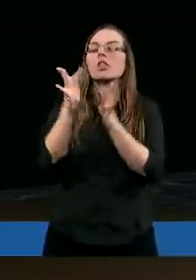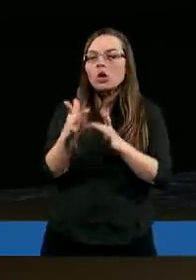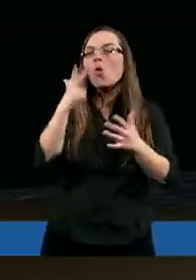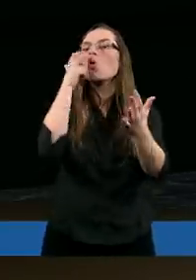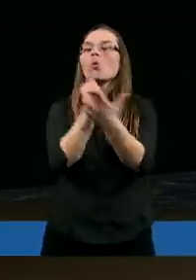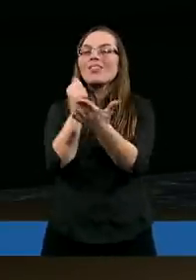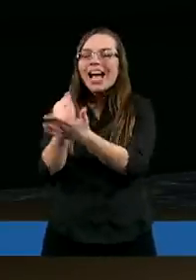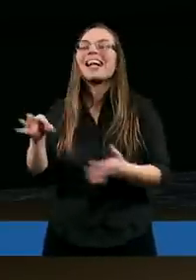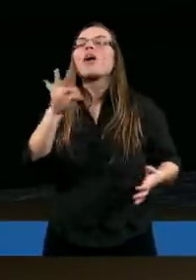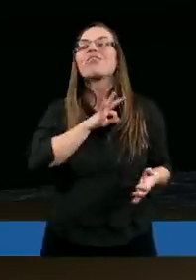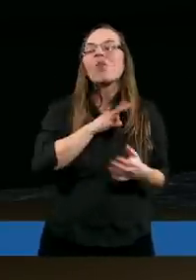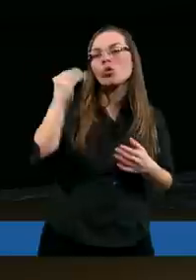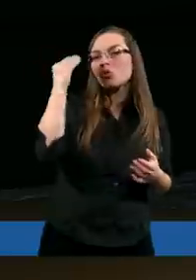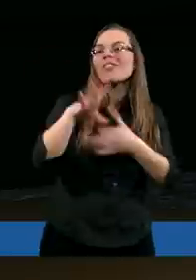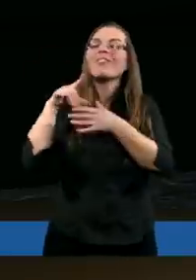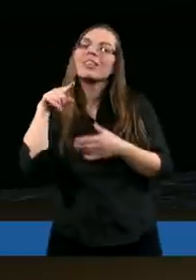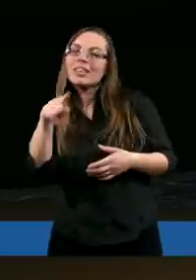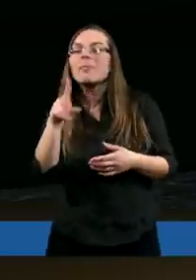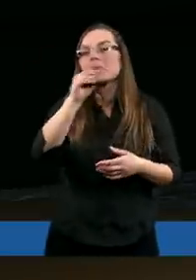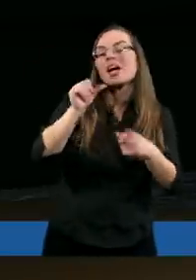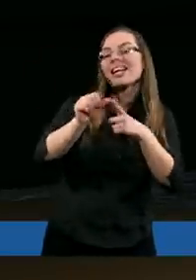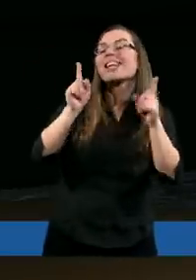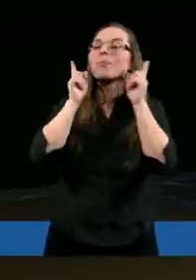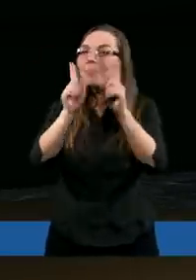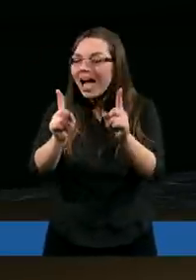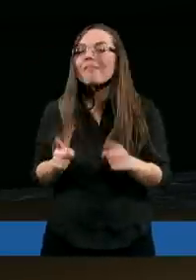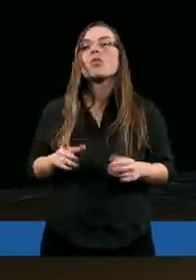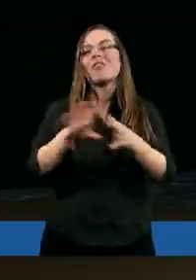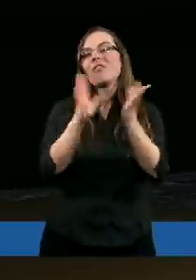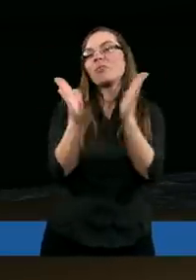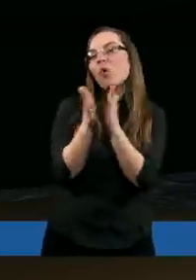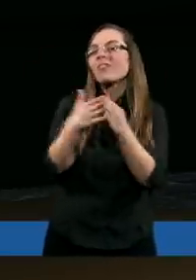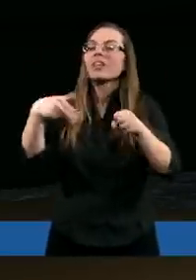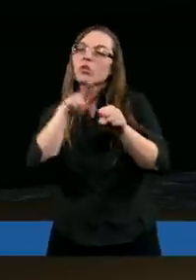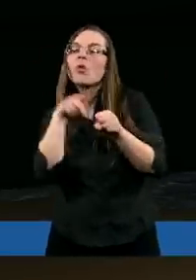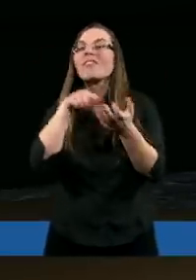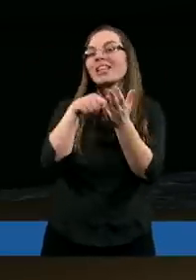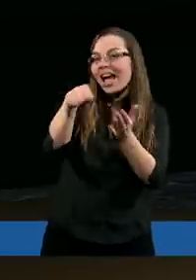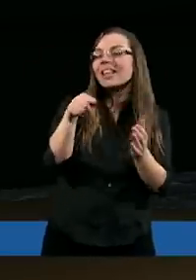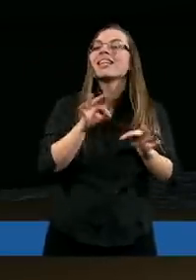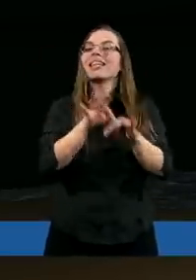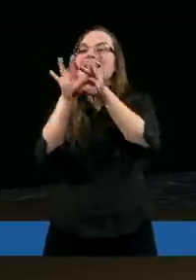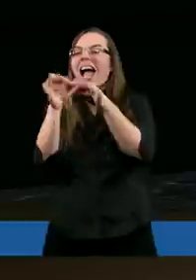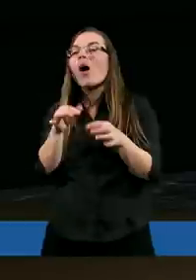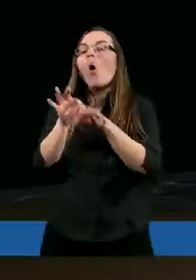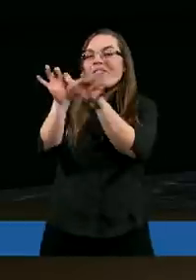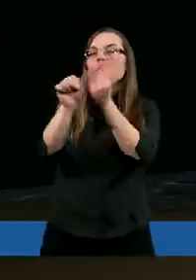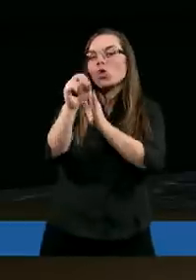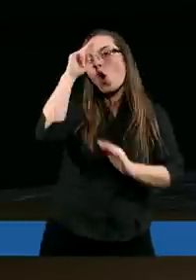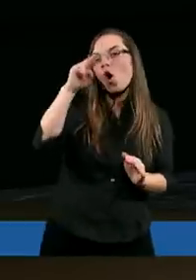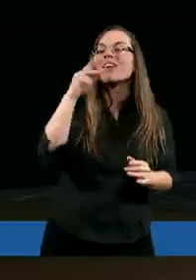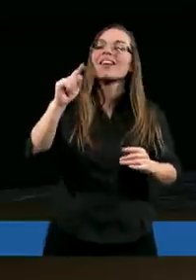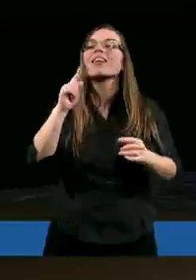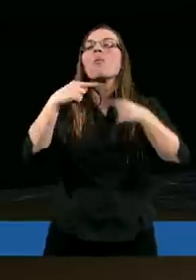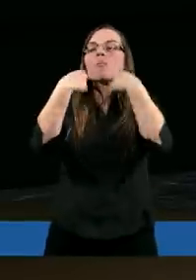utwierdzał swoich uczniów w tym, że jest prawdą. W modlitwie, którą wtedy skierował do Ojca, wypowiada